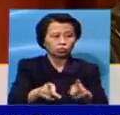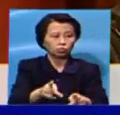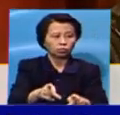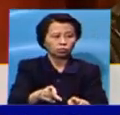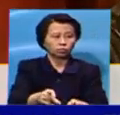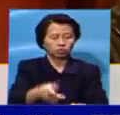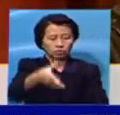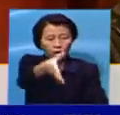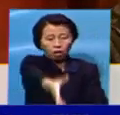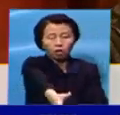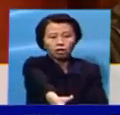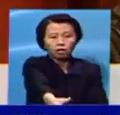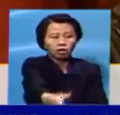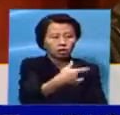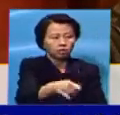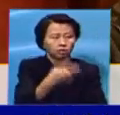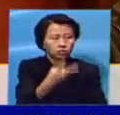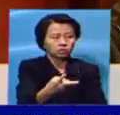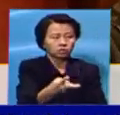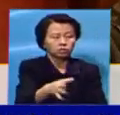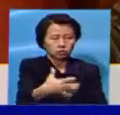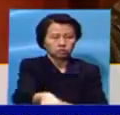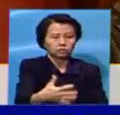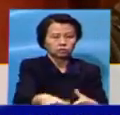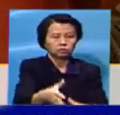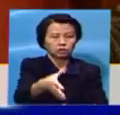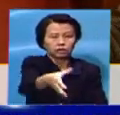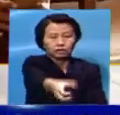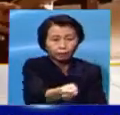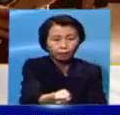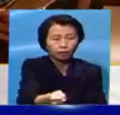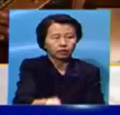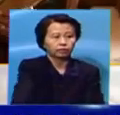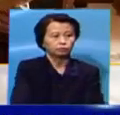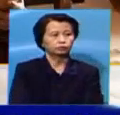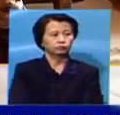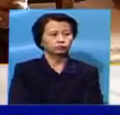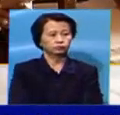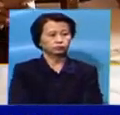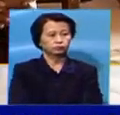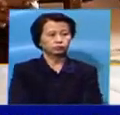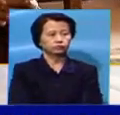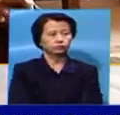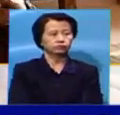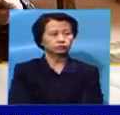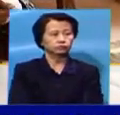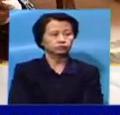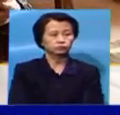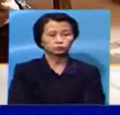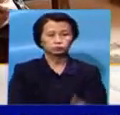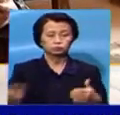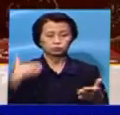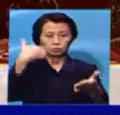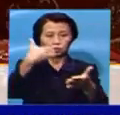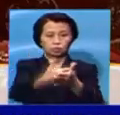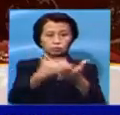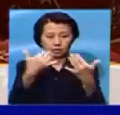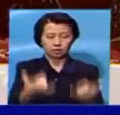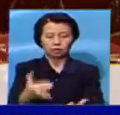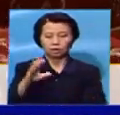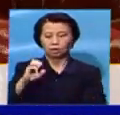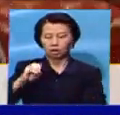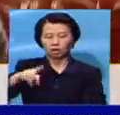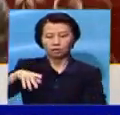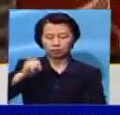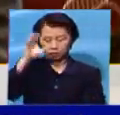dalam gambar Tu kan lebih kurang sekaki lagi tak nak nak capai yang gambar tadi gambar yang sehingga kini operasi mencari